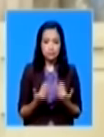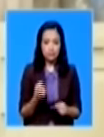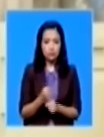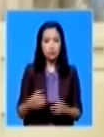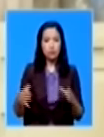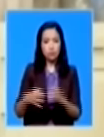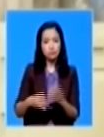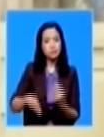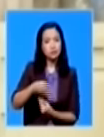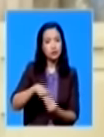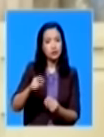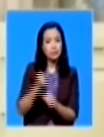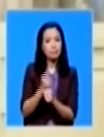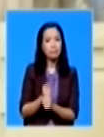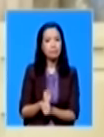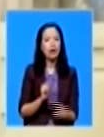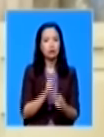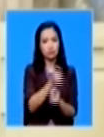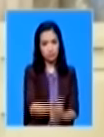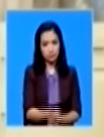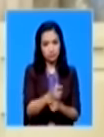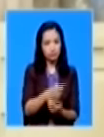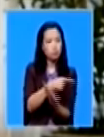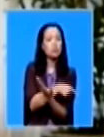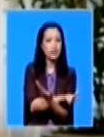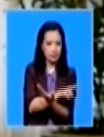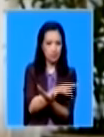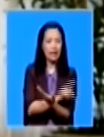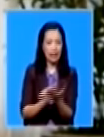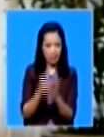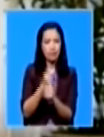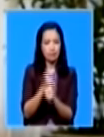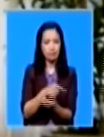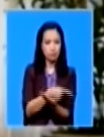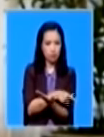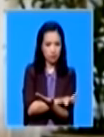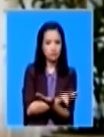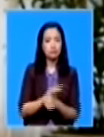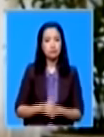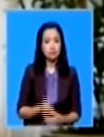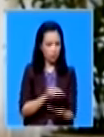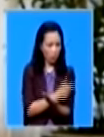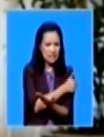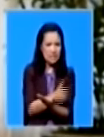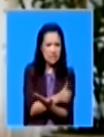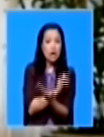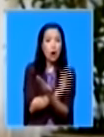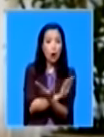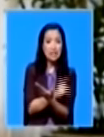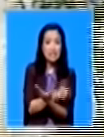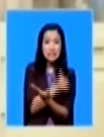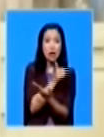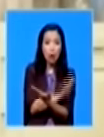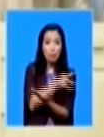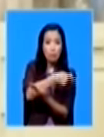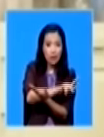ำลังไปจับที่ภาคเกษตรที่ไหนอะภูเก็ตนะเขาลงมาแล้วจะเอาสิ่งที่ดีๆในภูเก็ตออกมาแล้วก็ขับเคลื่อนไปสู่ต